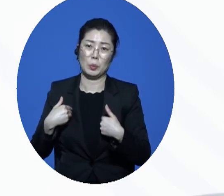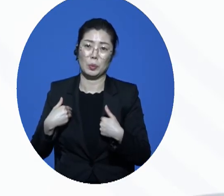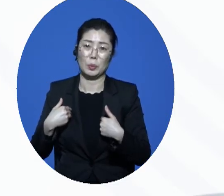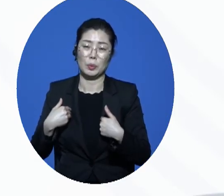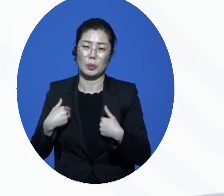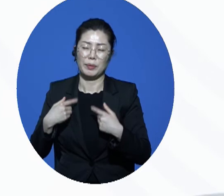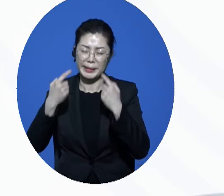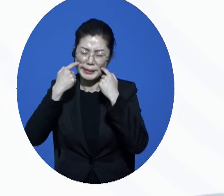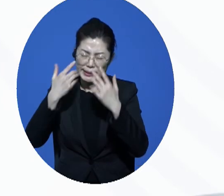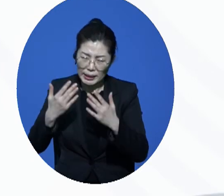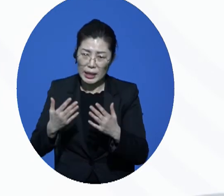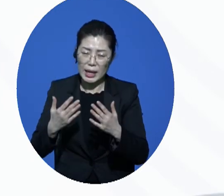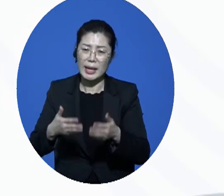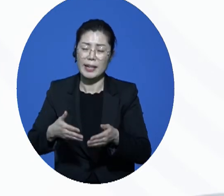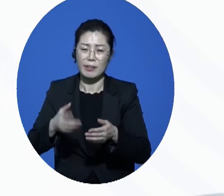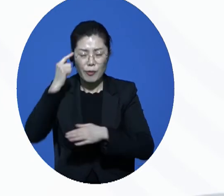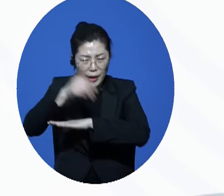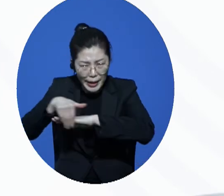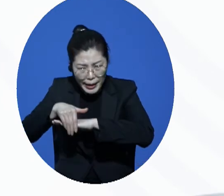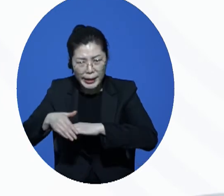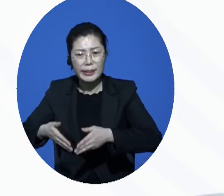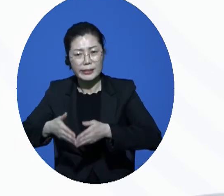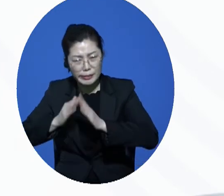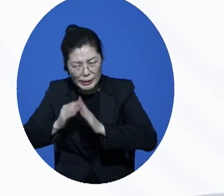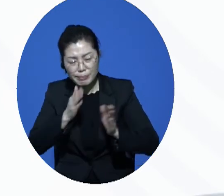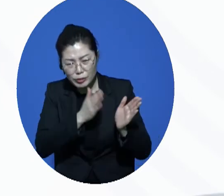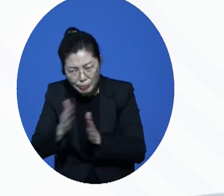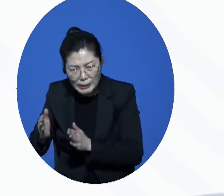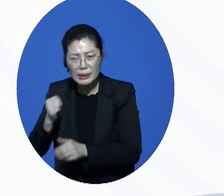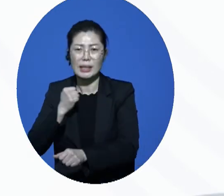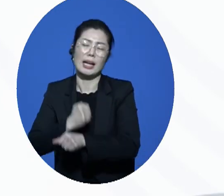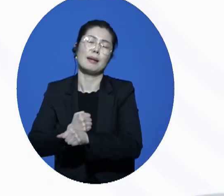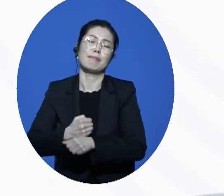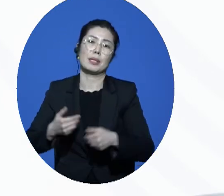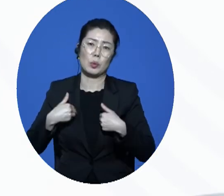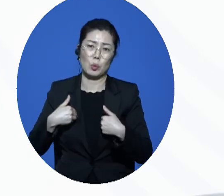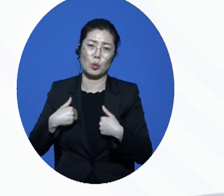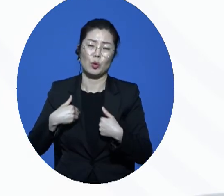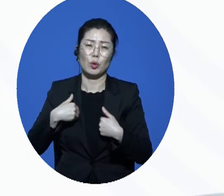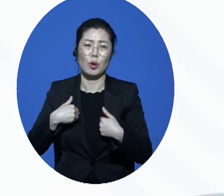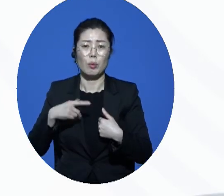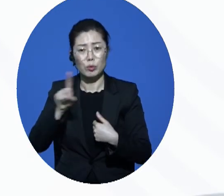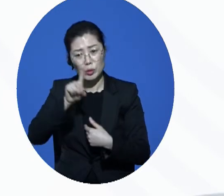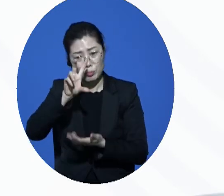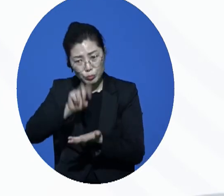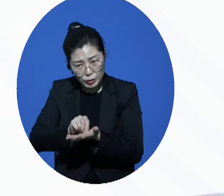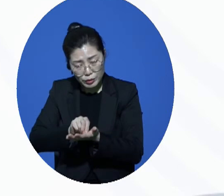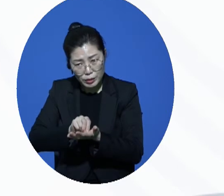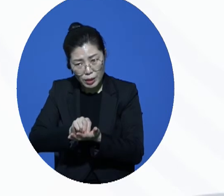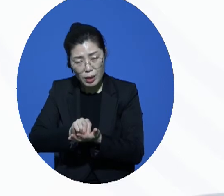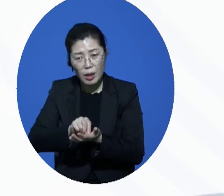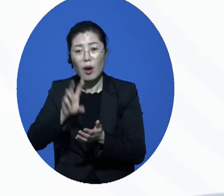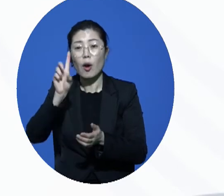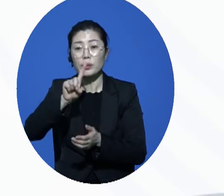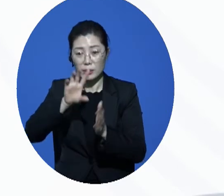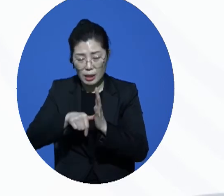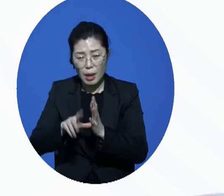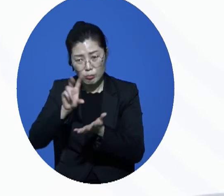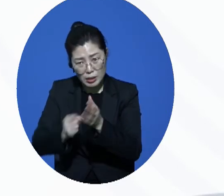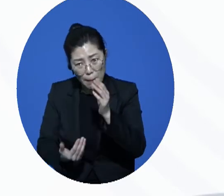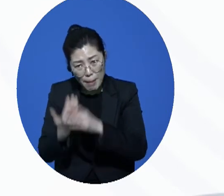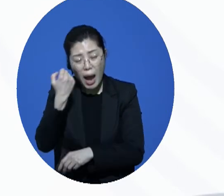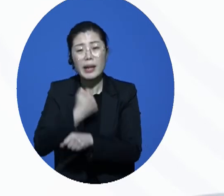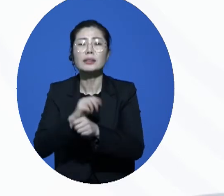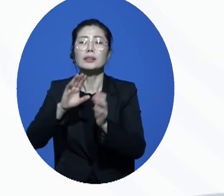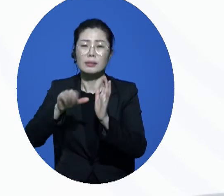아니라 명확하게 수립해서 국가가 그걸 누구든 언제든 이용할 수 있도록 하는, 수립을 하도록 하는 게 지금